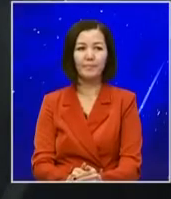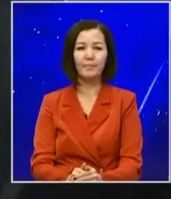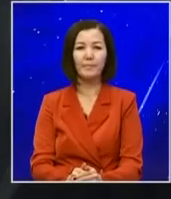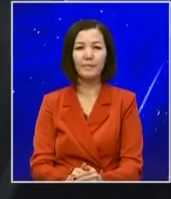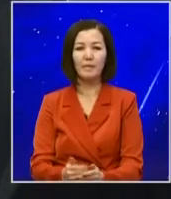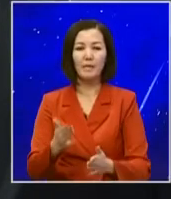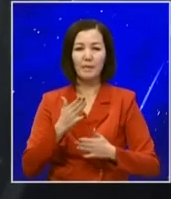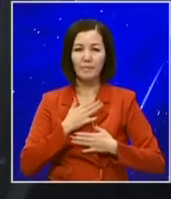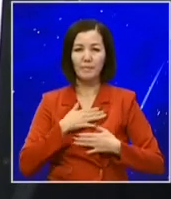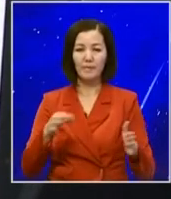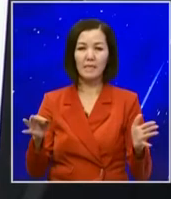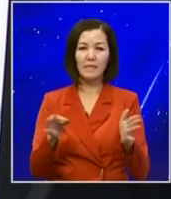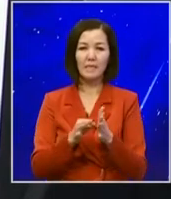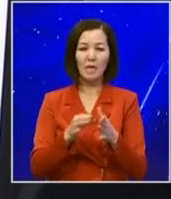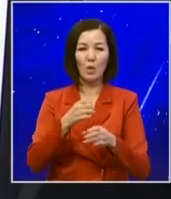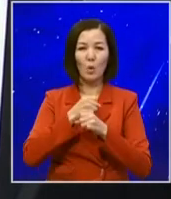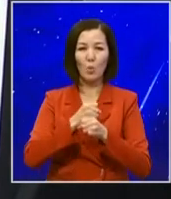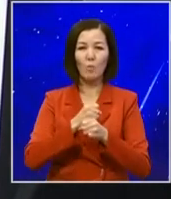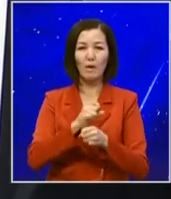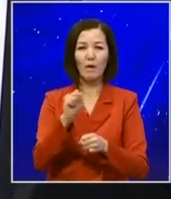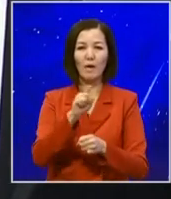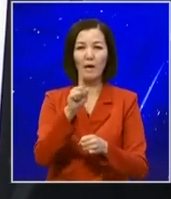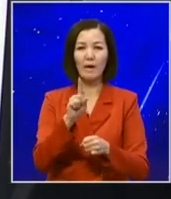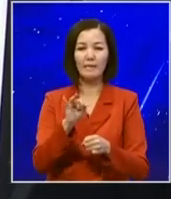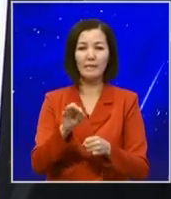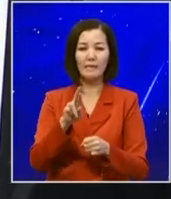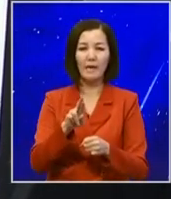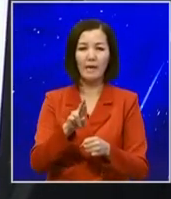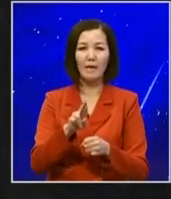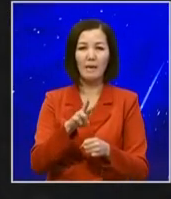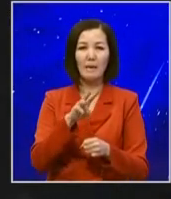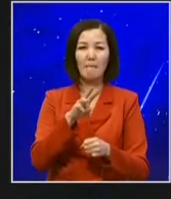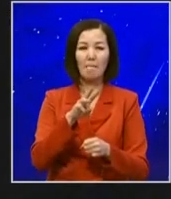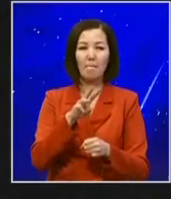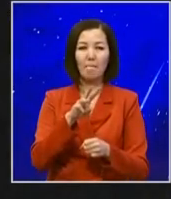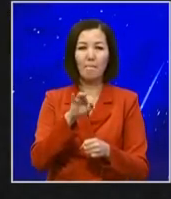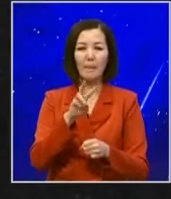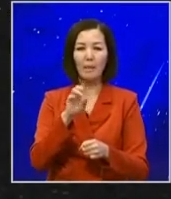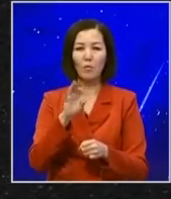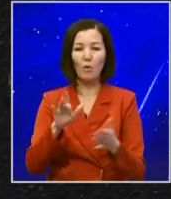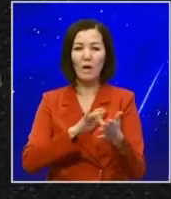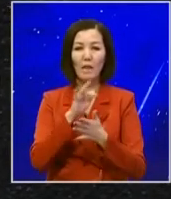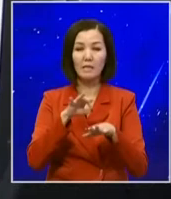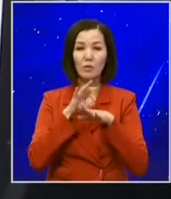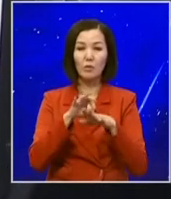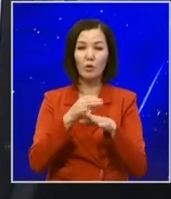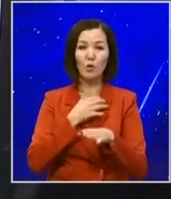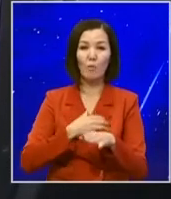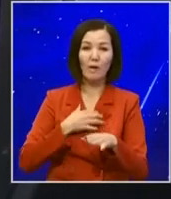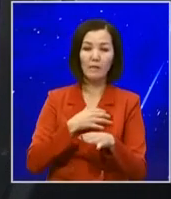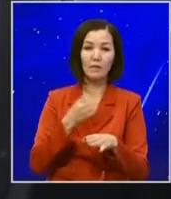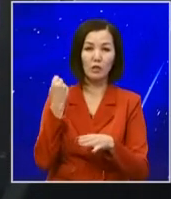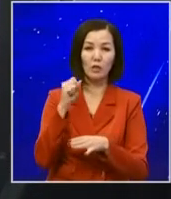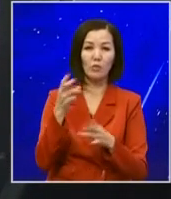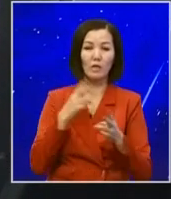Бірінші мақсатымыз Кубок Азии, Бангкок қаласында өтеді. Сол тексерілісім сол топ тұр ең бірінші маңызды. Ең басты